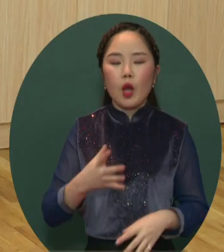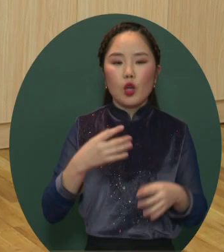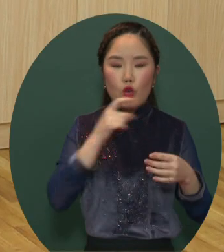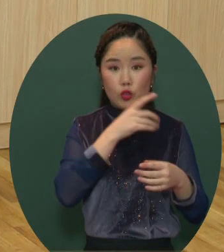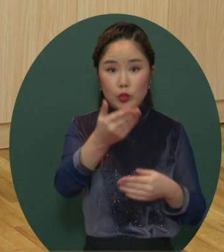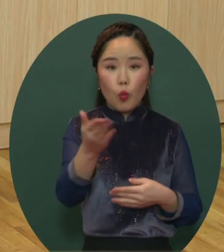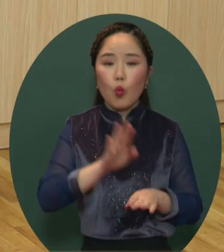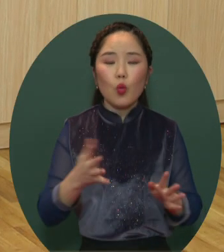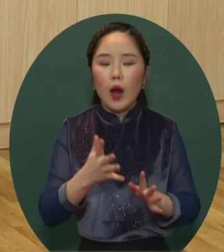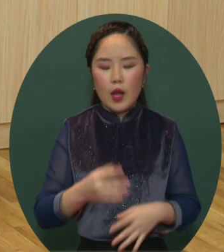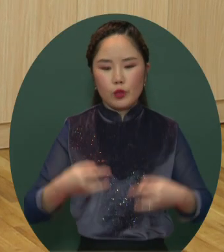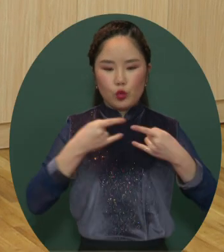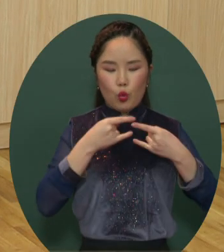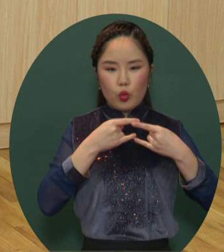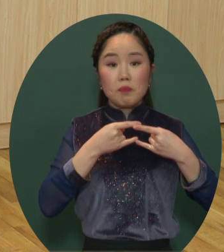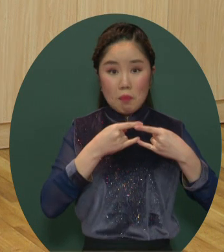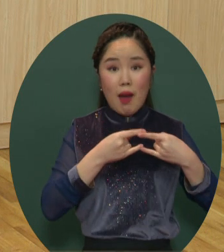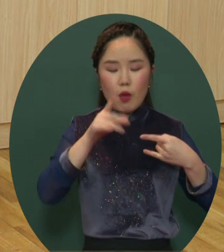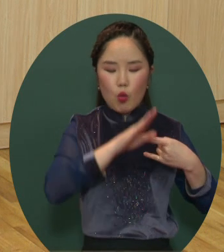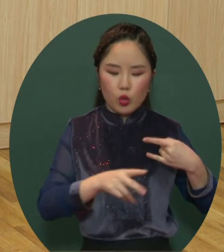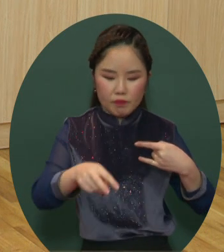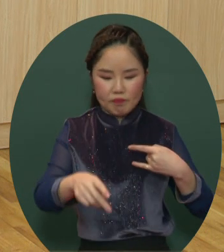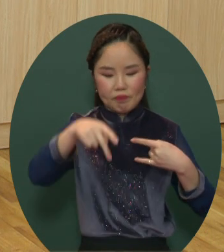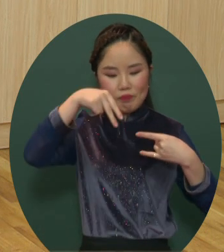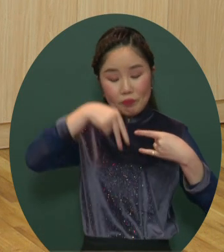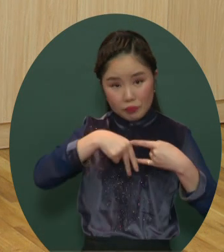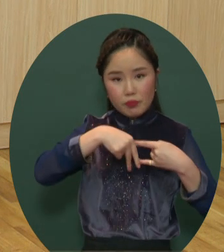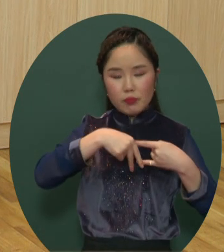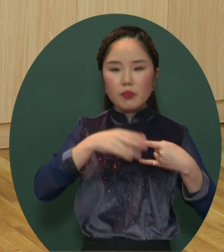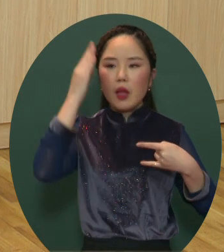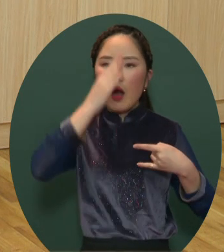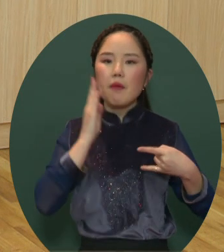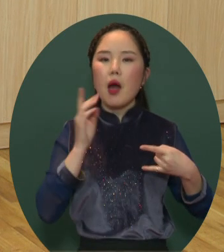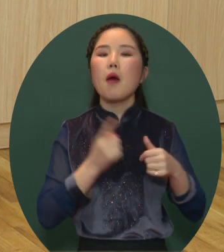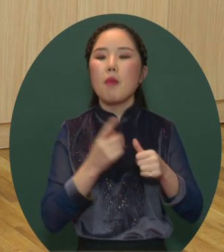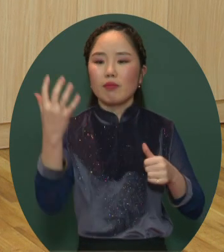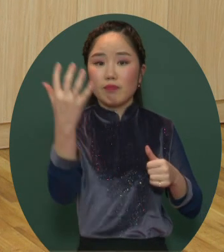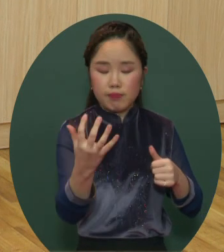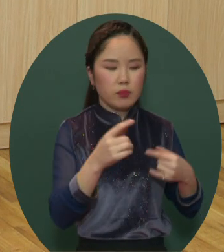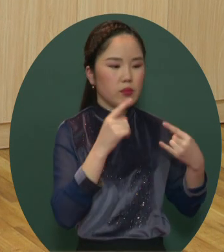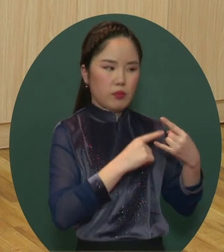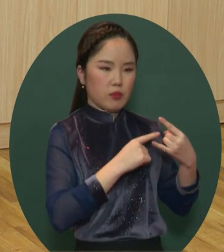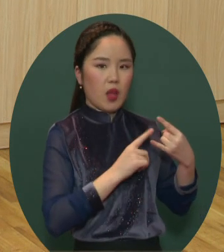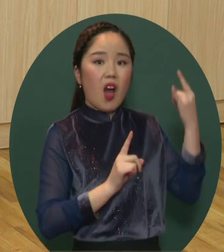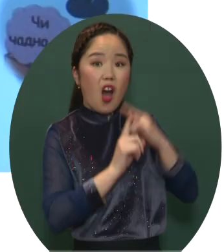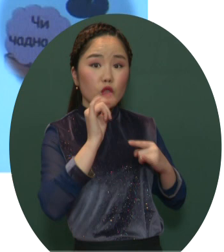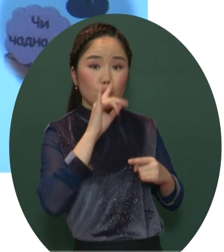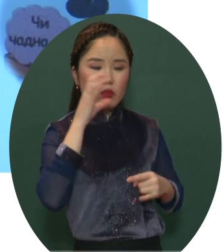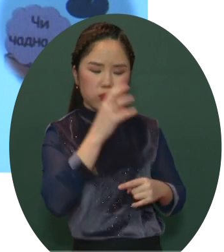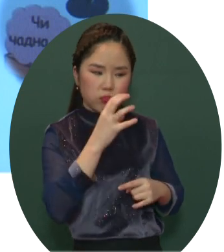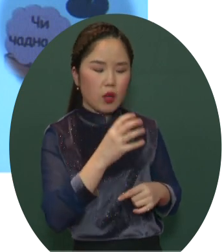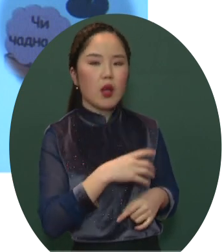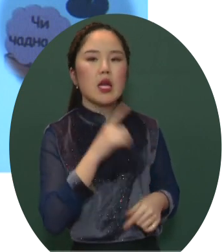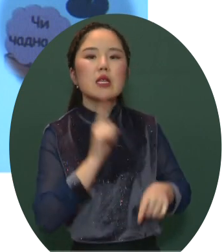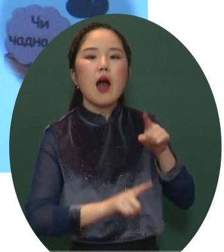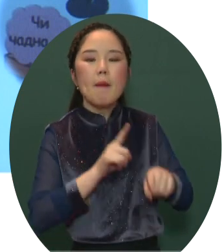хажуу зогсоод гэр бүлийнхэндээ эхний зургийн үед ямар үг хэлэх вэ